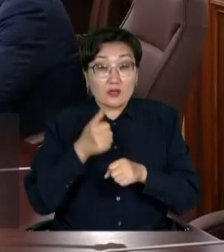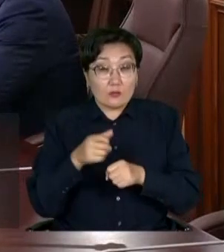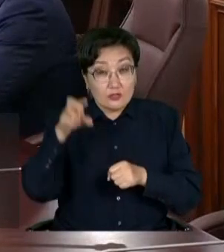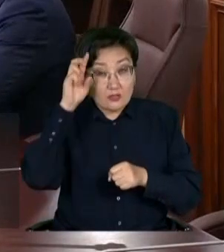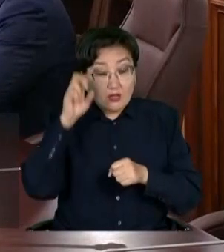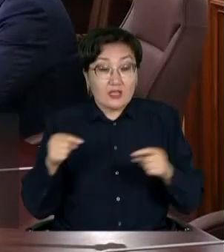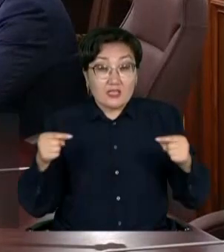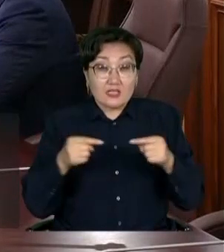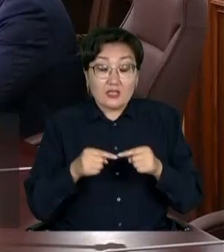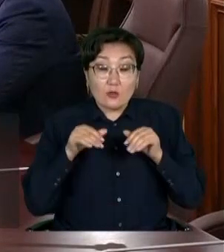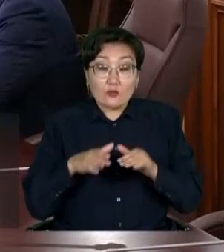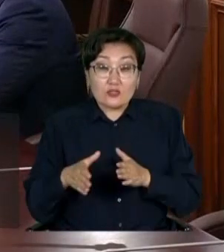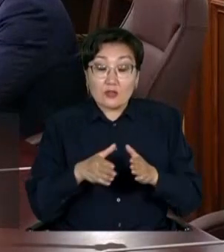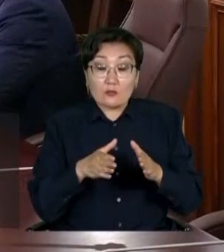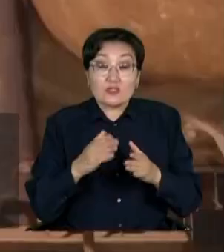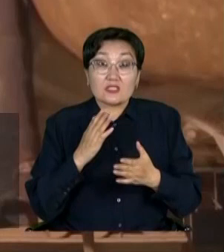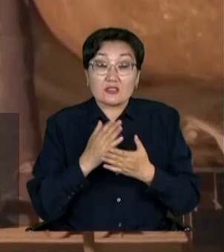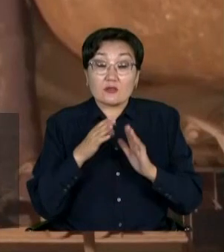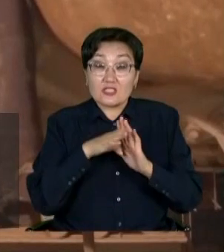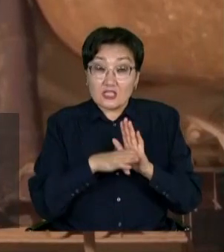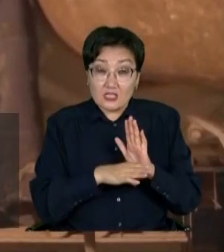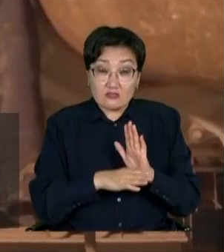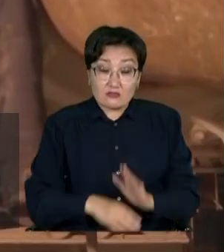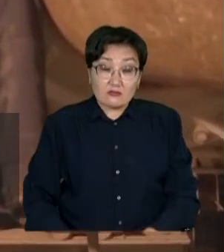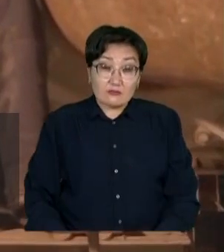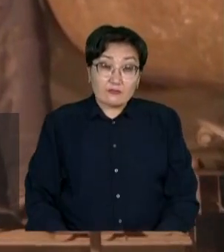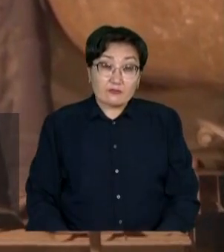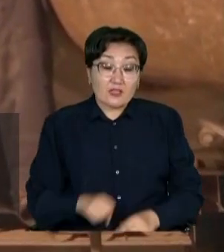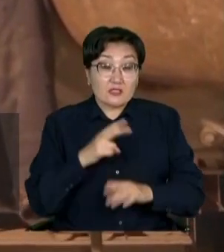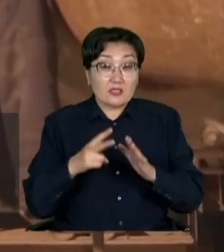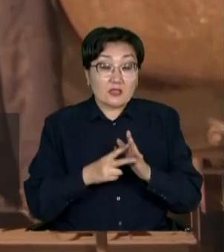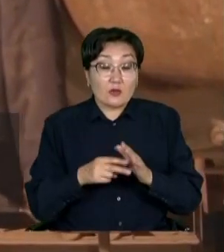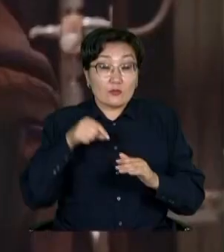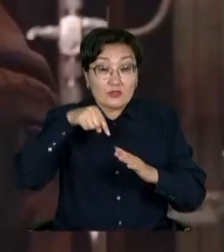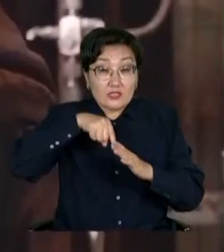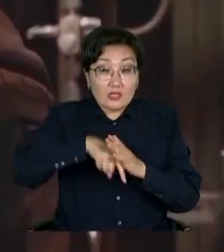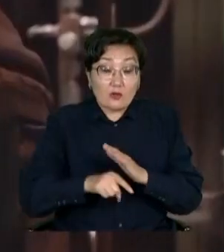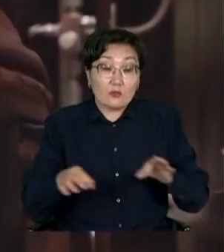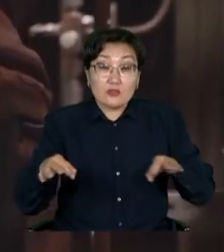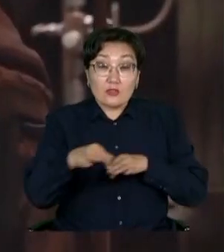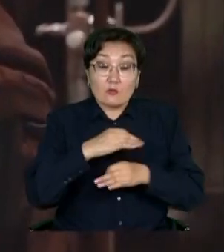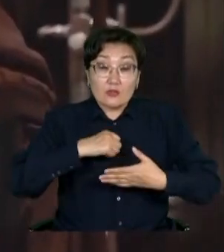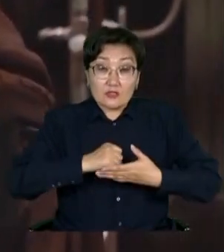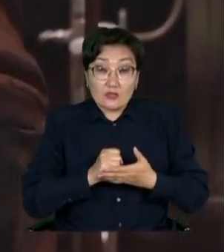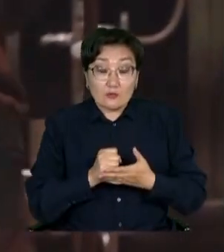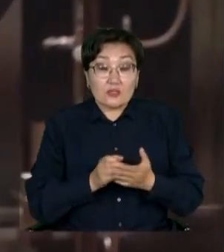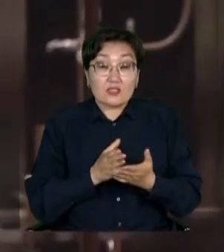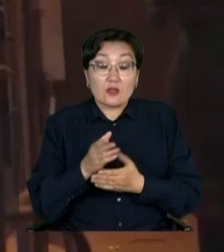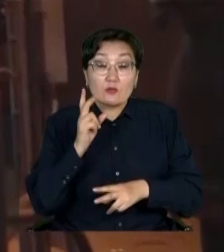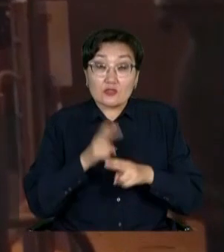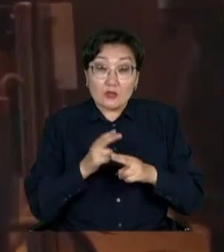определить конкретные пути решения поставленных задач. 17 прорывных проектов утверждены правительством в секторе